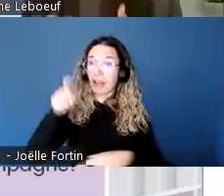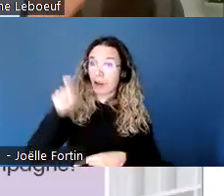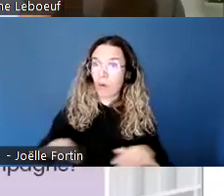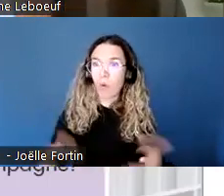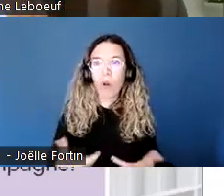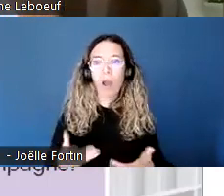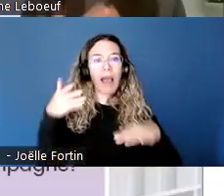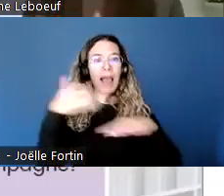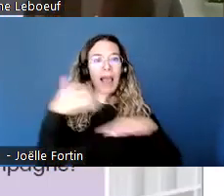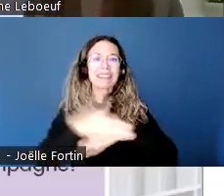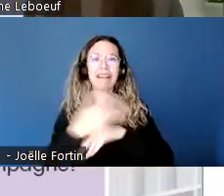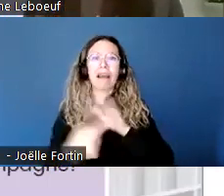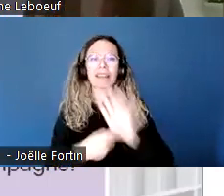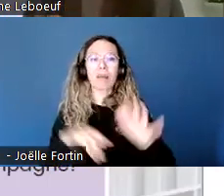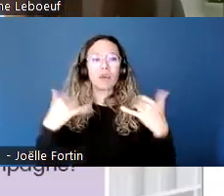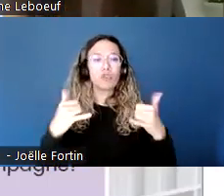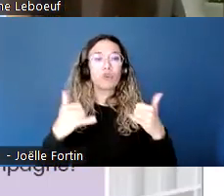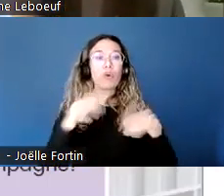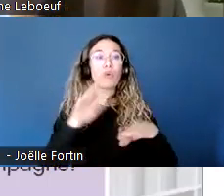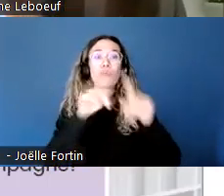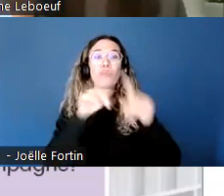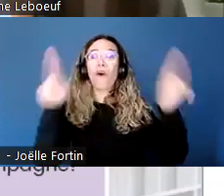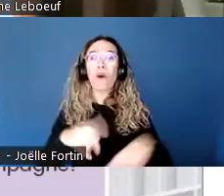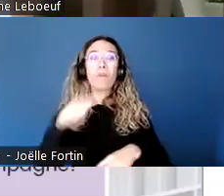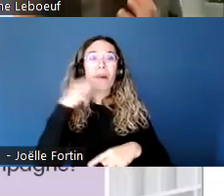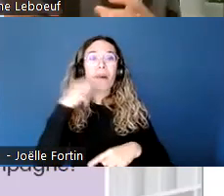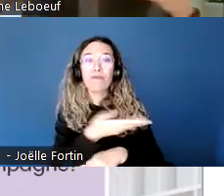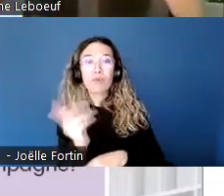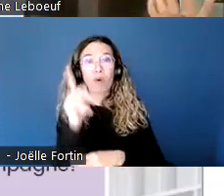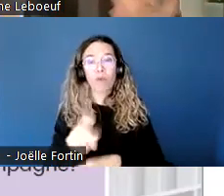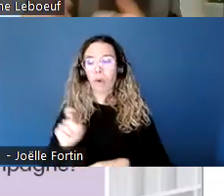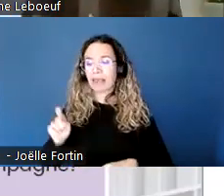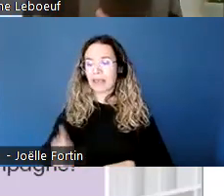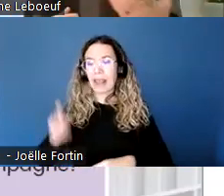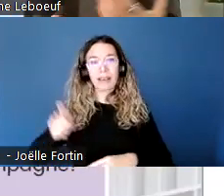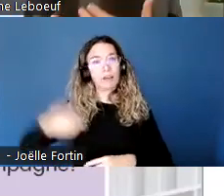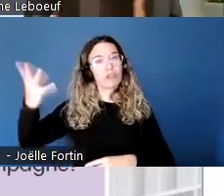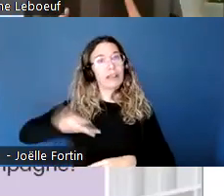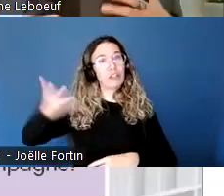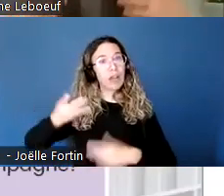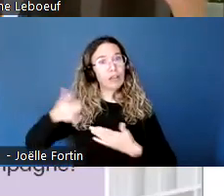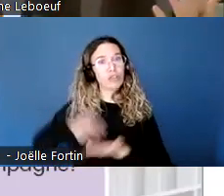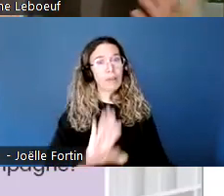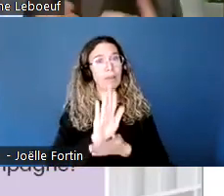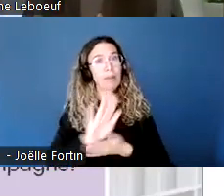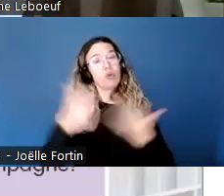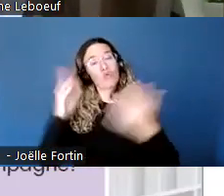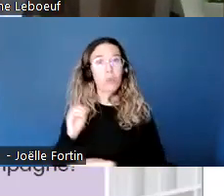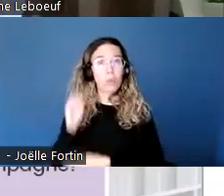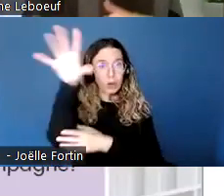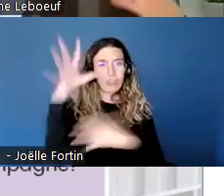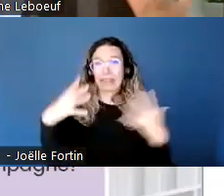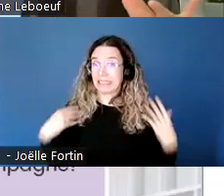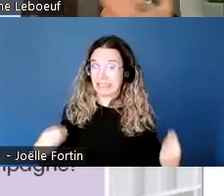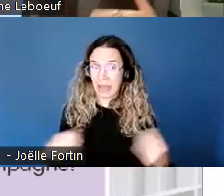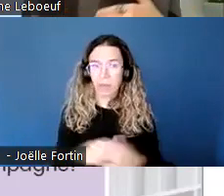donner les accès. Donc, par exemple, le jeu Parlez-nous de vous, les gens ont simplement à cliquer pour pouvoir télécharger le jeu, l'imprimer ou le projeter.